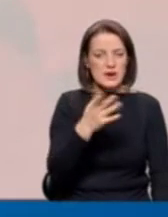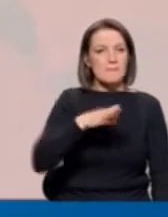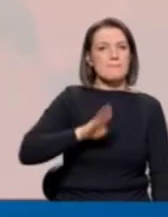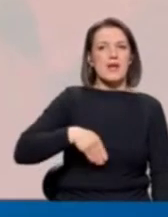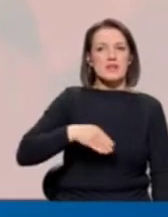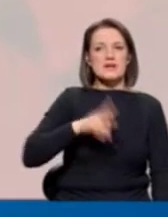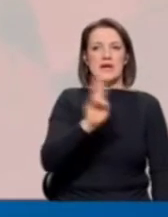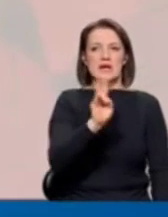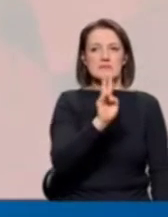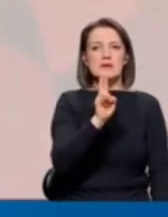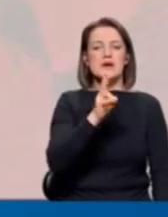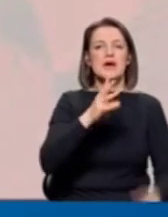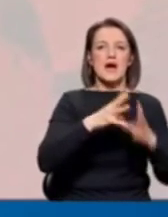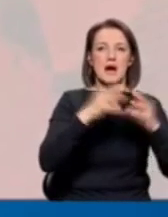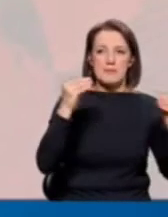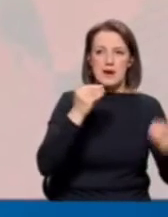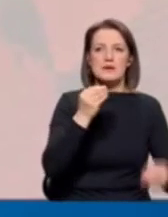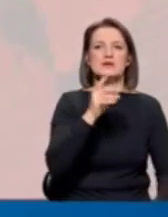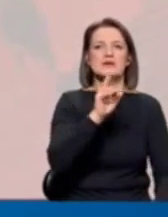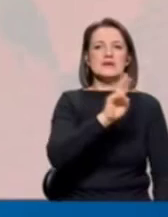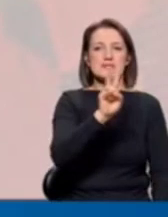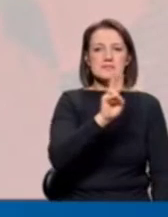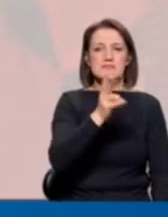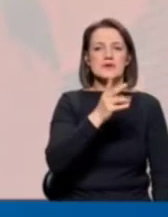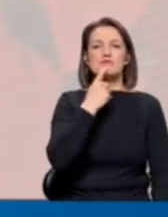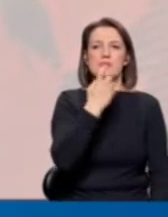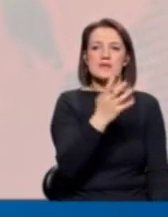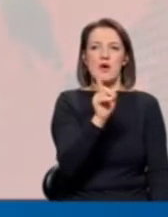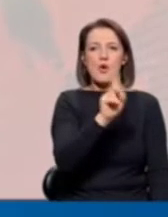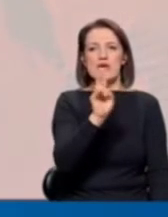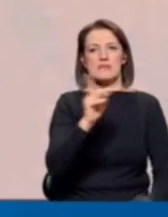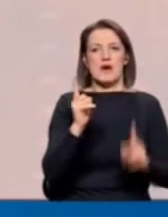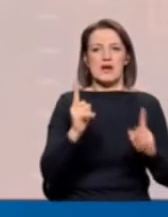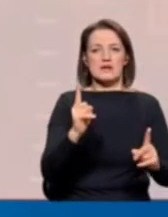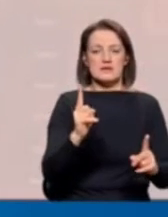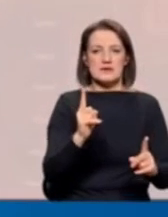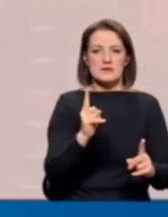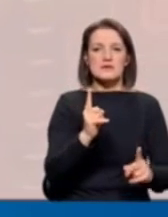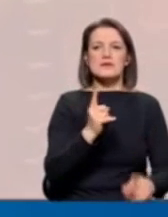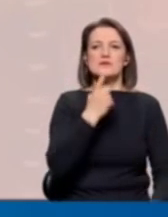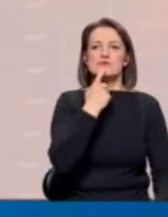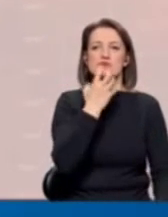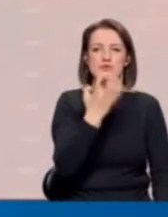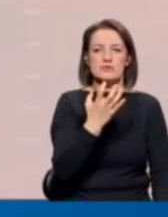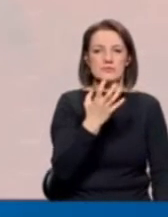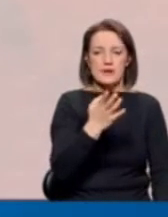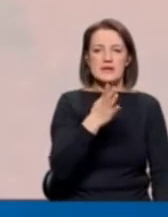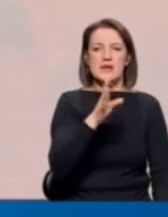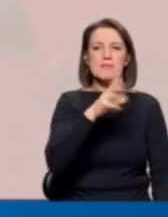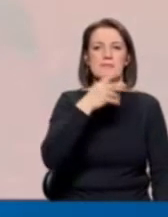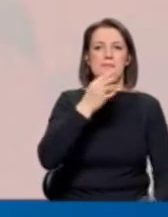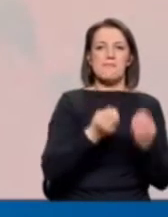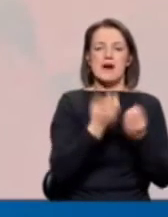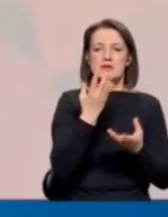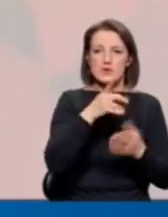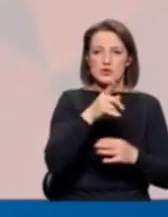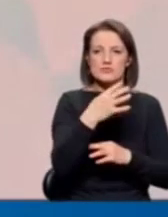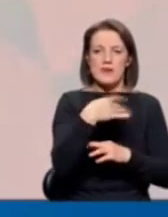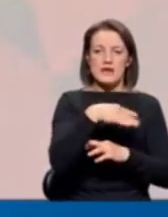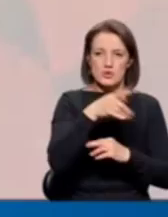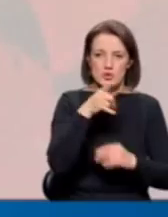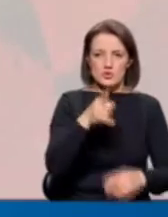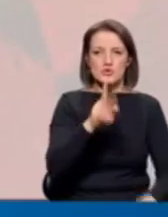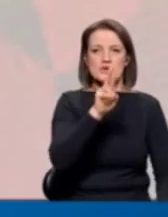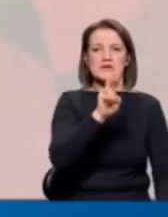lira patlıcan 20 mi ben 25 domates 10 20 lira arasında çıkma domates 5 liraya da bulunuyor dolmalık